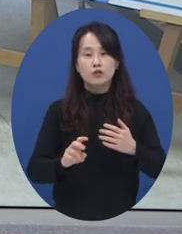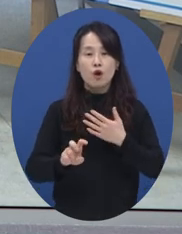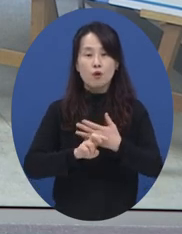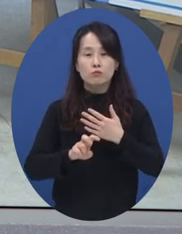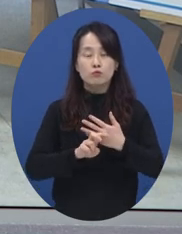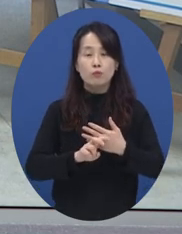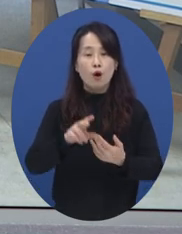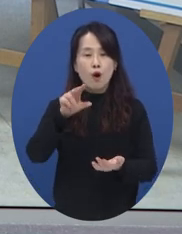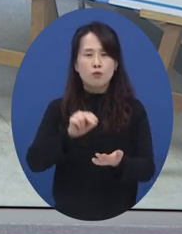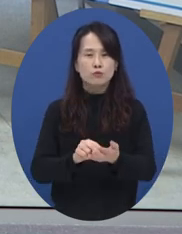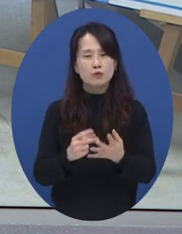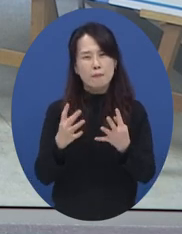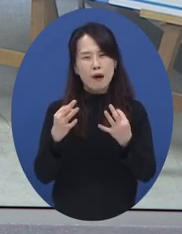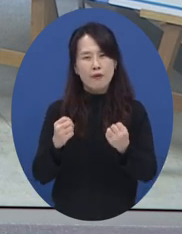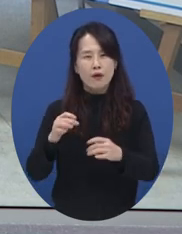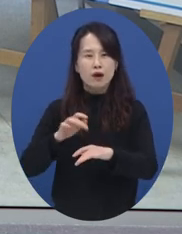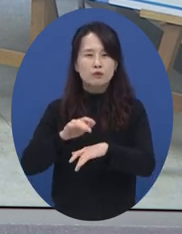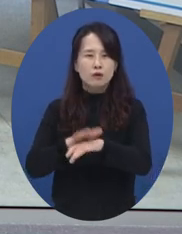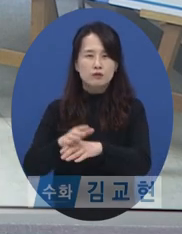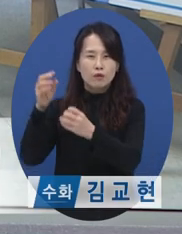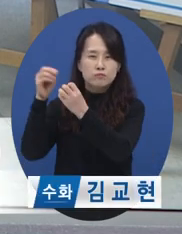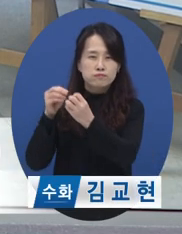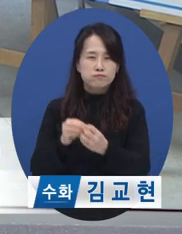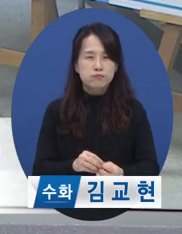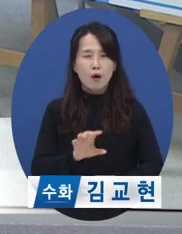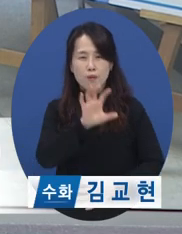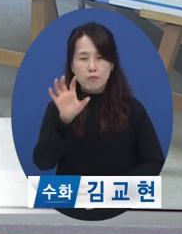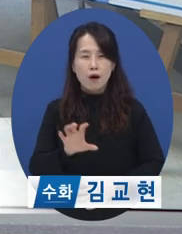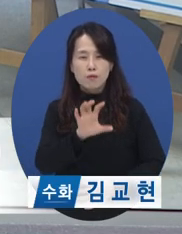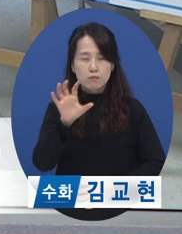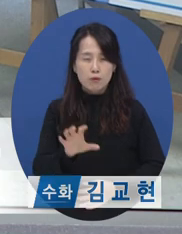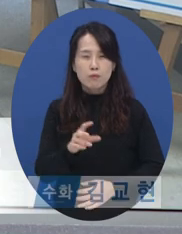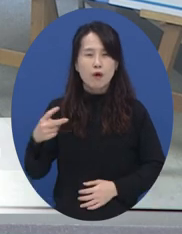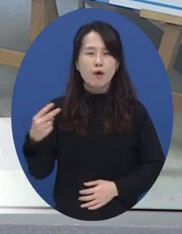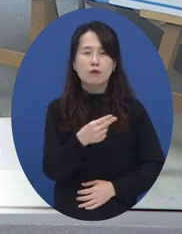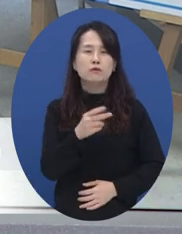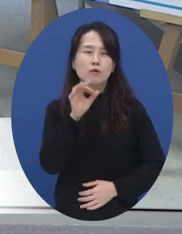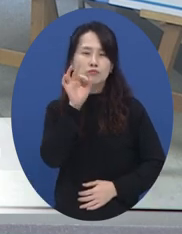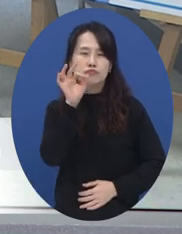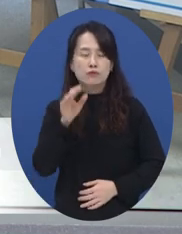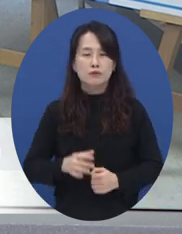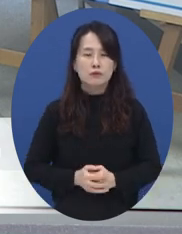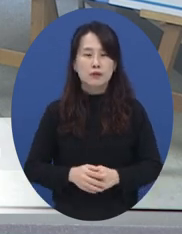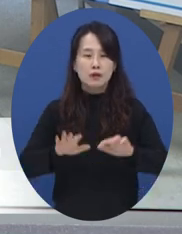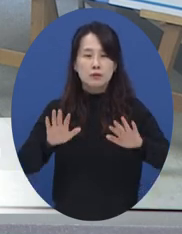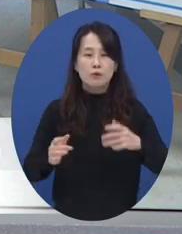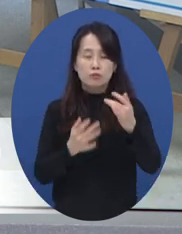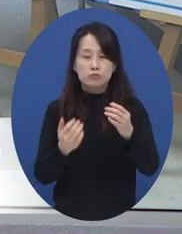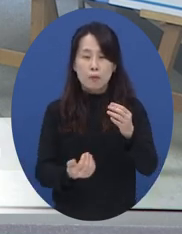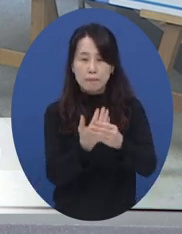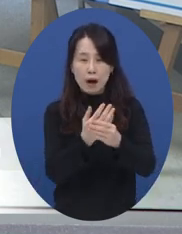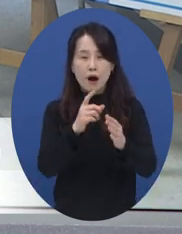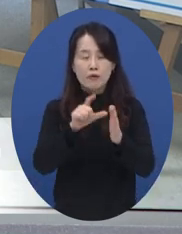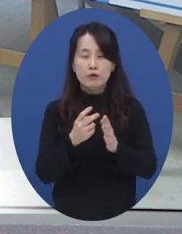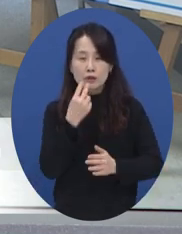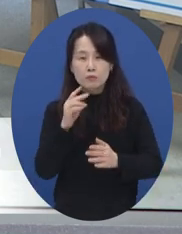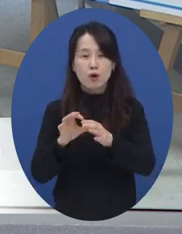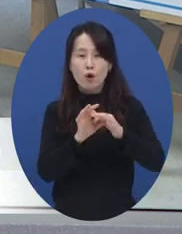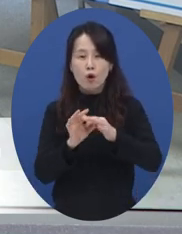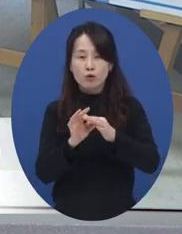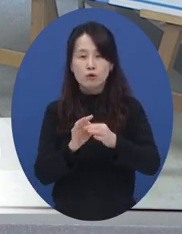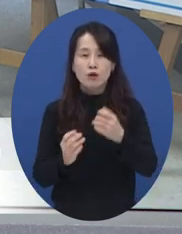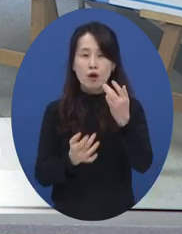건설업계 불법 하도급 문제는 한두 번도 아니고 관행처럼 돼 프리드 좀처럼 나아지지 않고 있습니다 이번엔 불이 났을 때